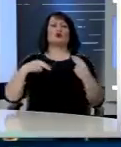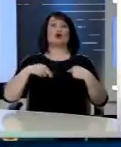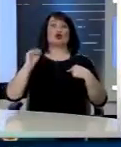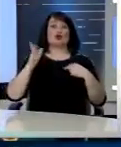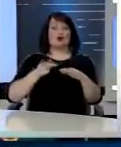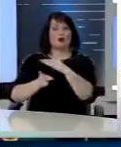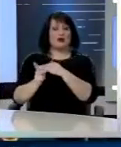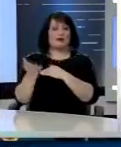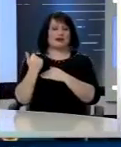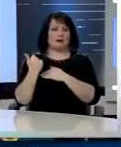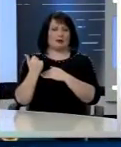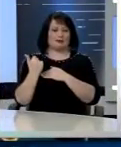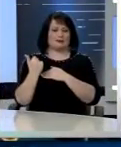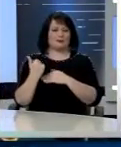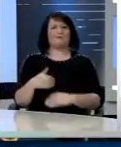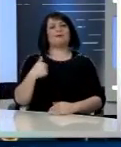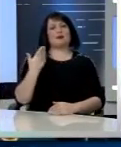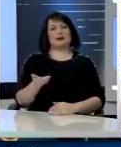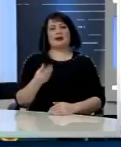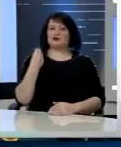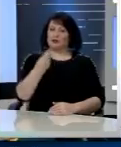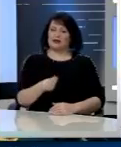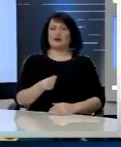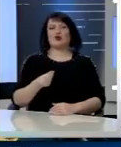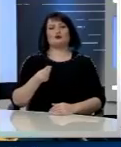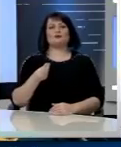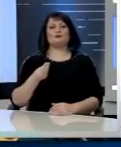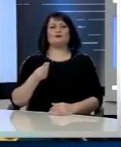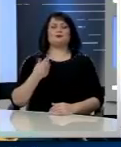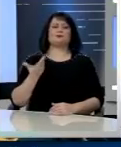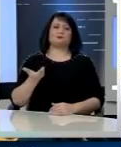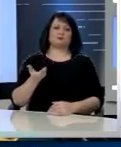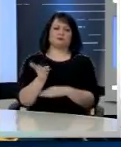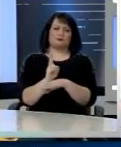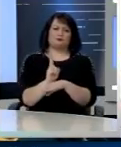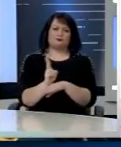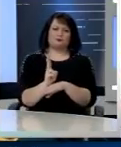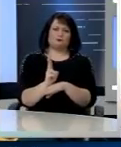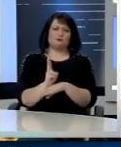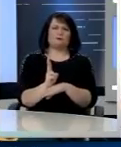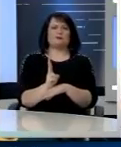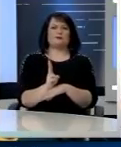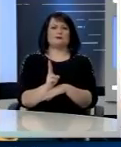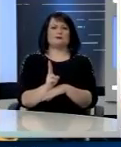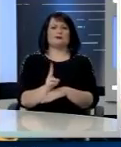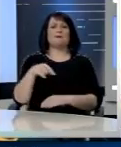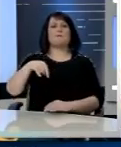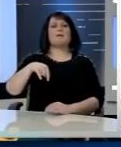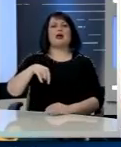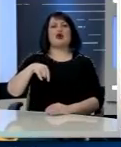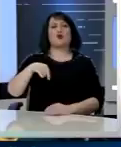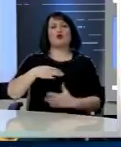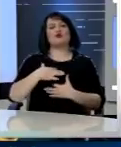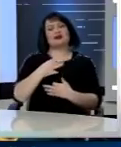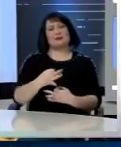Εξωτερικών. Συνεχίζω και σας καταθέτω το έγγραφο που ο κύριος Παπαδόπουλος εκ